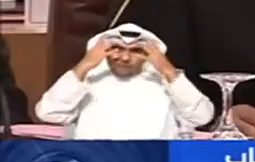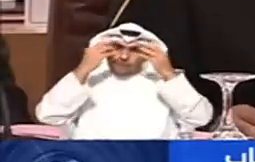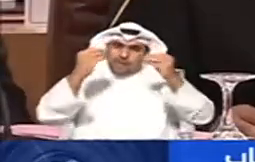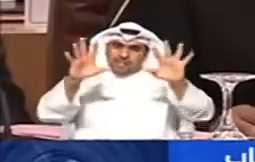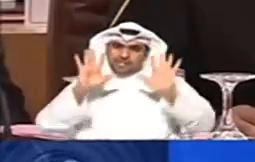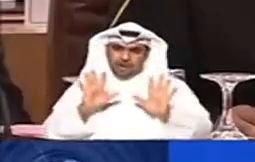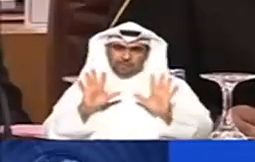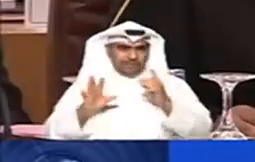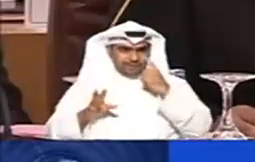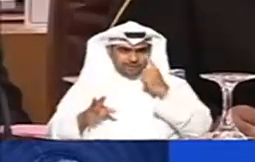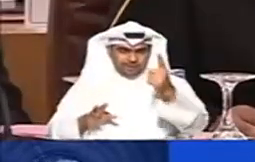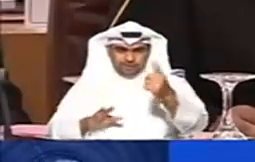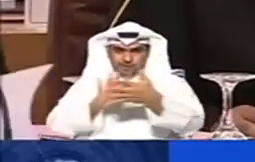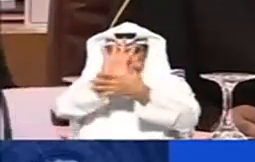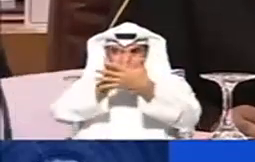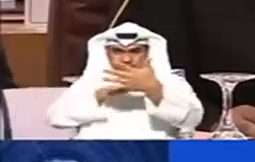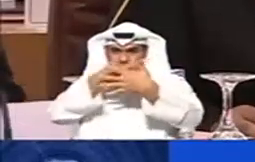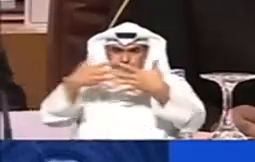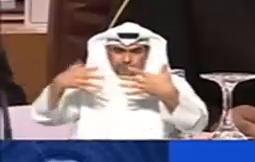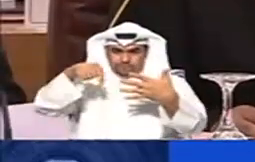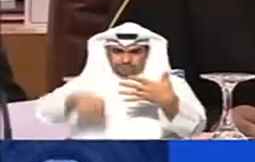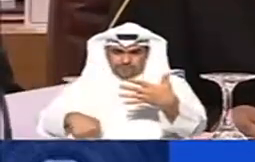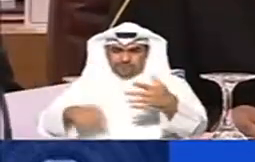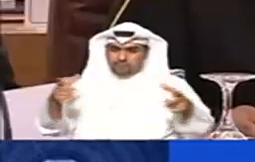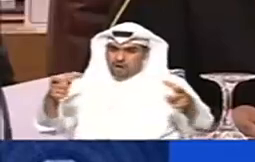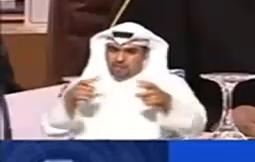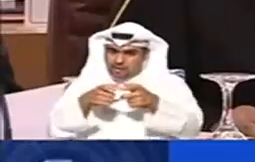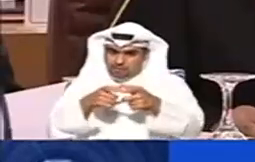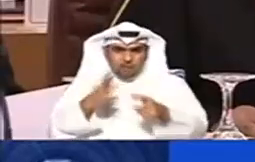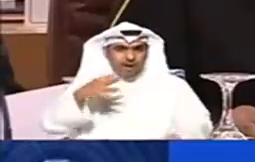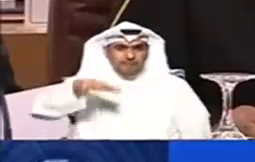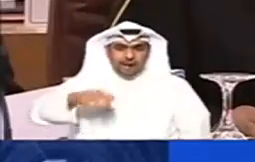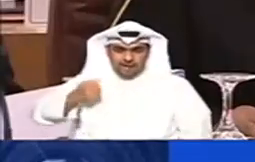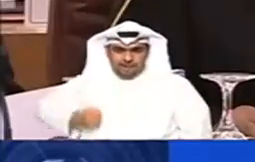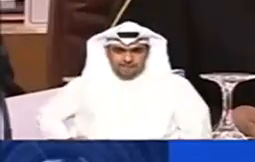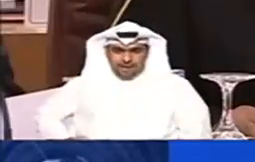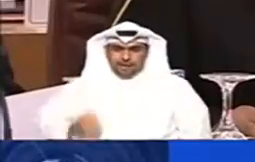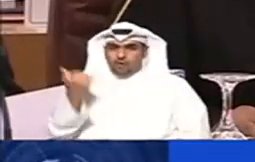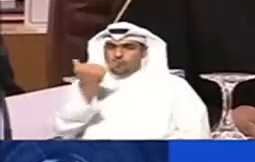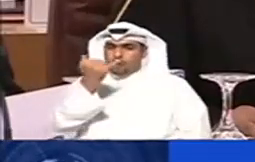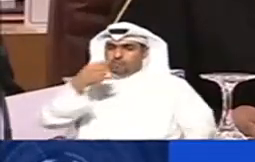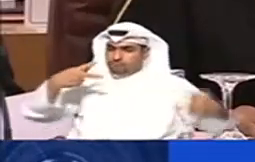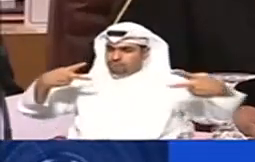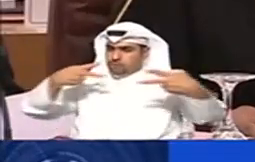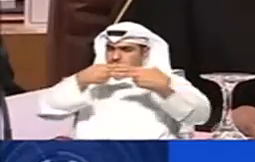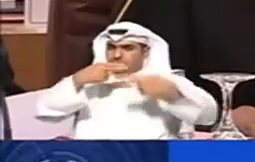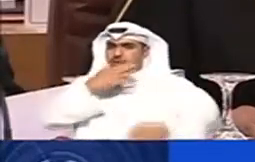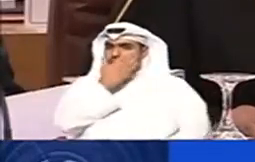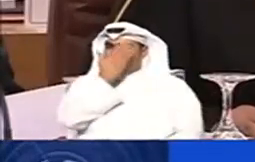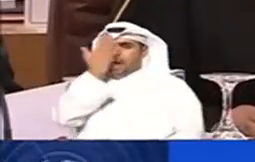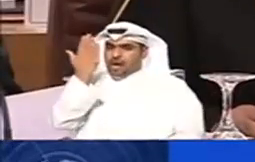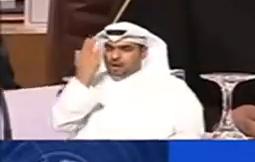ليعكس مدى أولوية مكافحة الإرهاب وأهمية تضافر الجهود المشتركة في سبيل مكافحته والعمل على استئصال